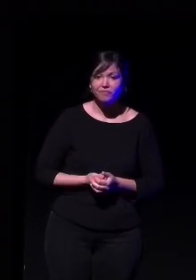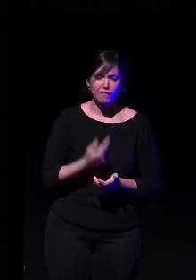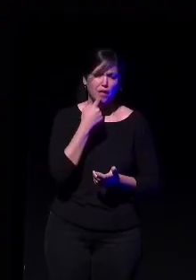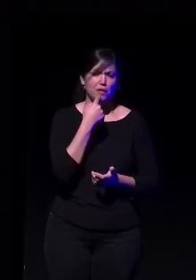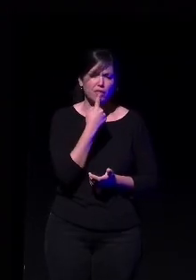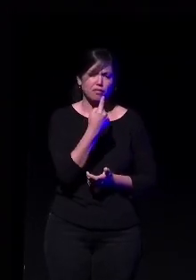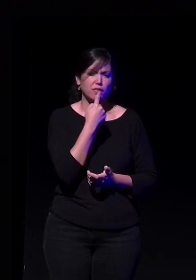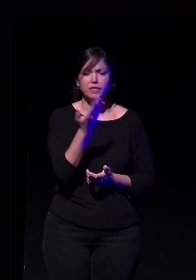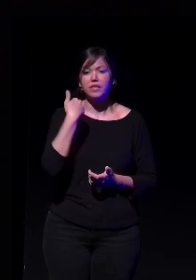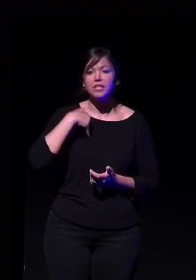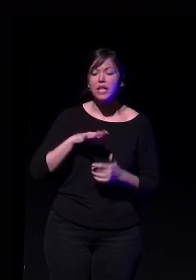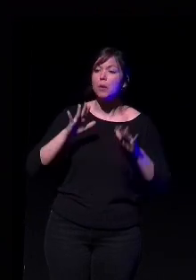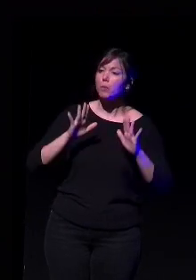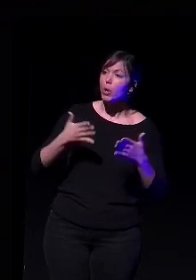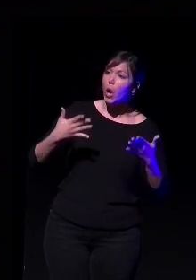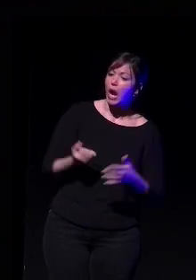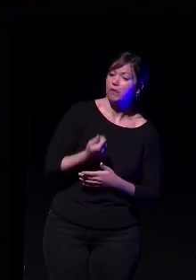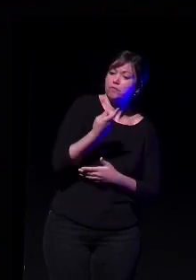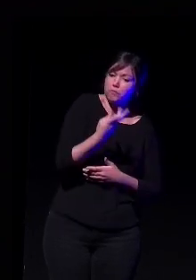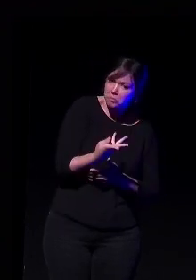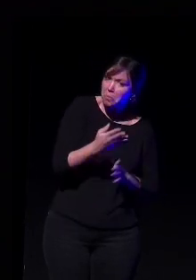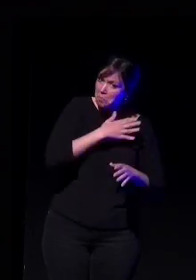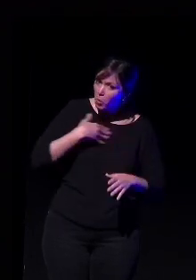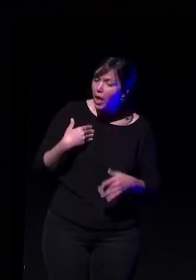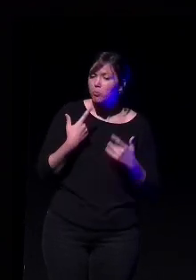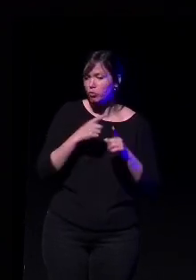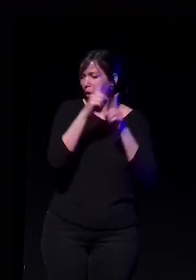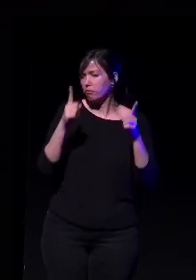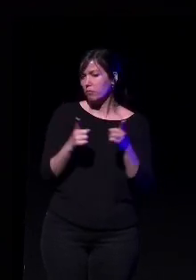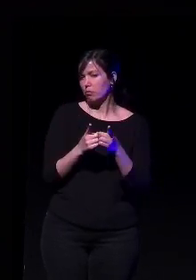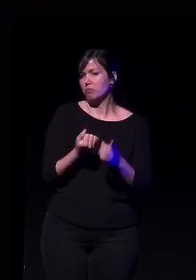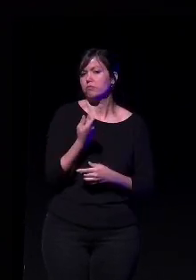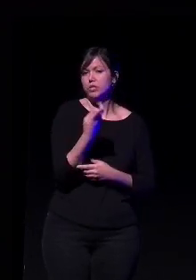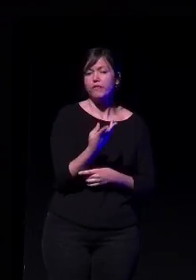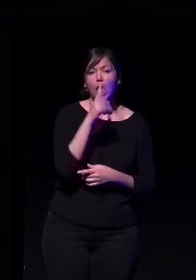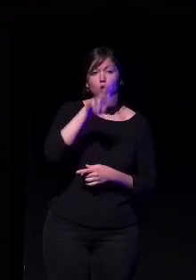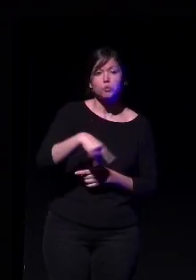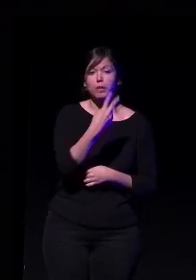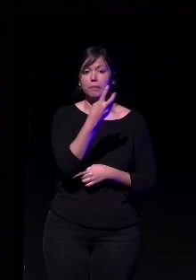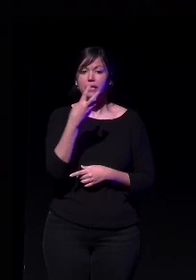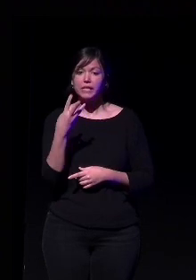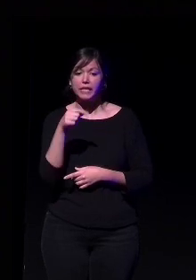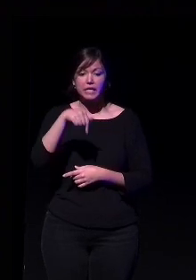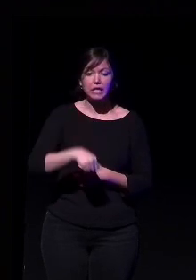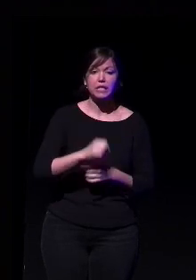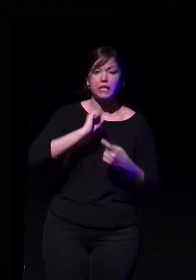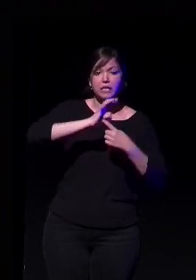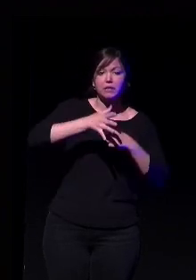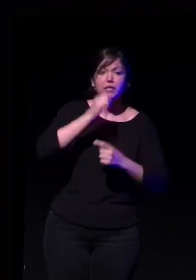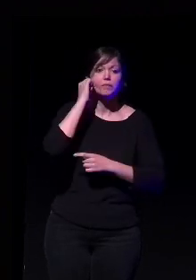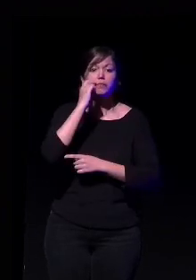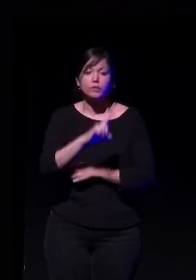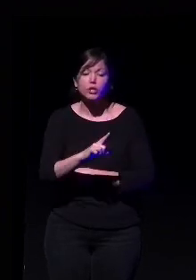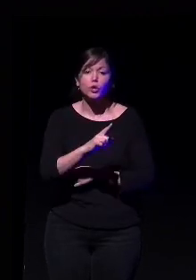Ja n'hem parlat diverses vegades, però com que es parla de xifres, parlem de xifres. Molt breument, El 2023 la demarcació de Girona